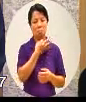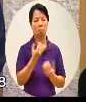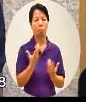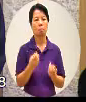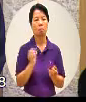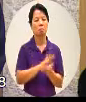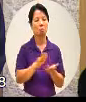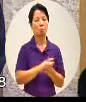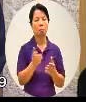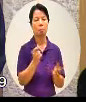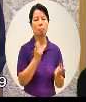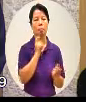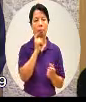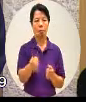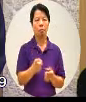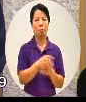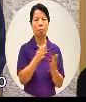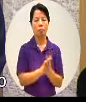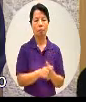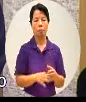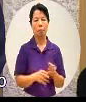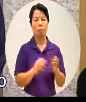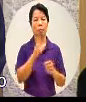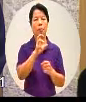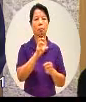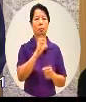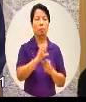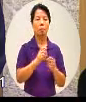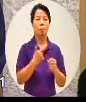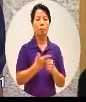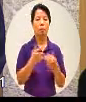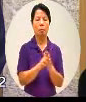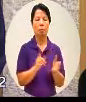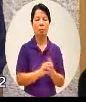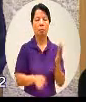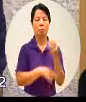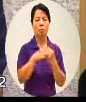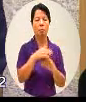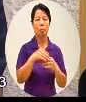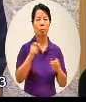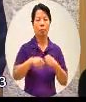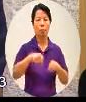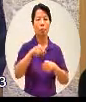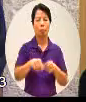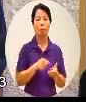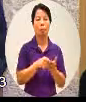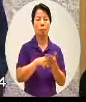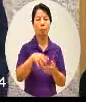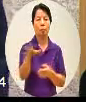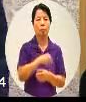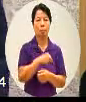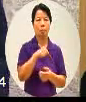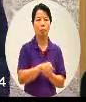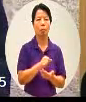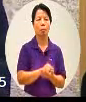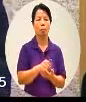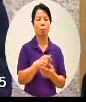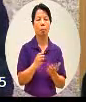啊，到迄个95年、96年的时候，一些一淹水计划，所以我们一直把它争取把它纳进去一淹